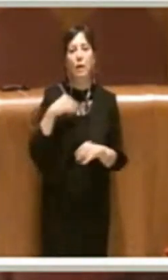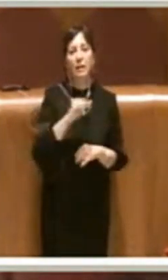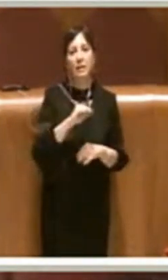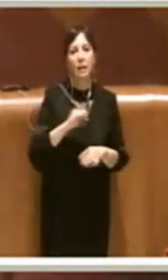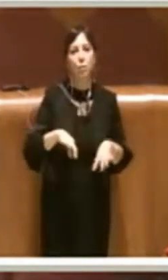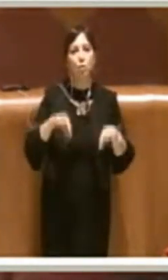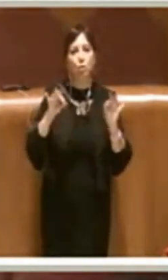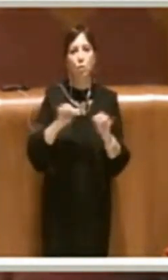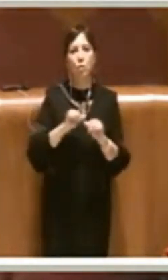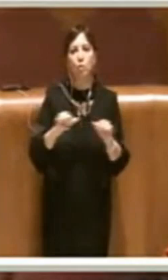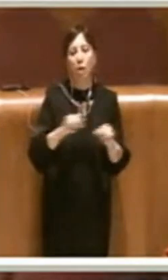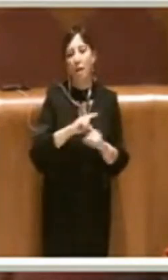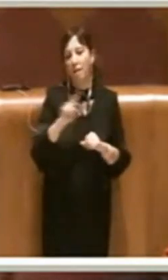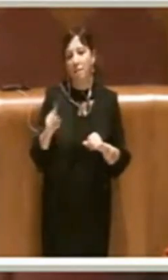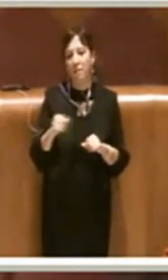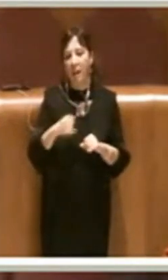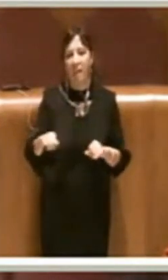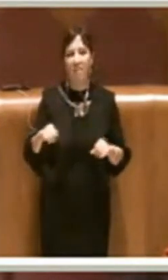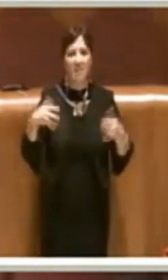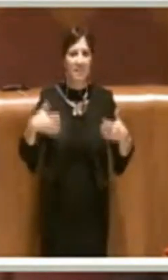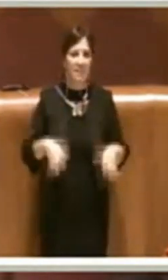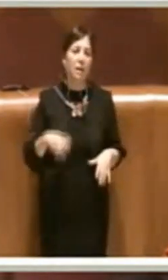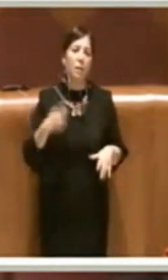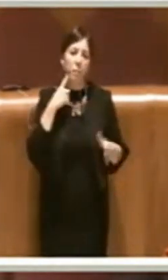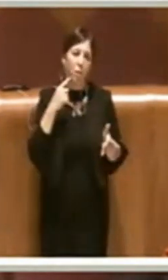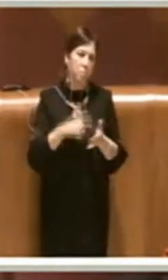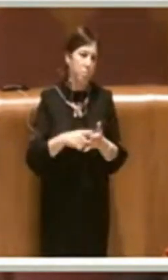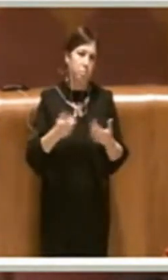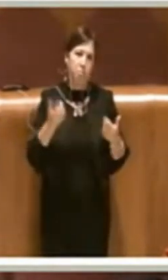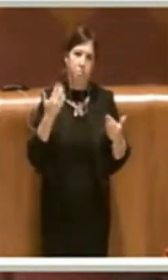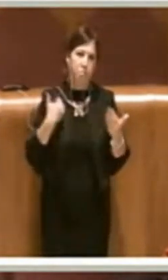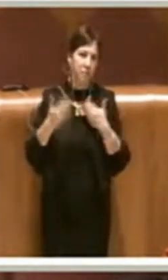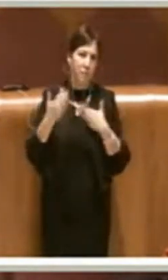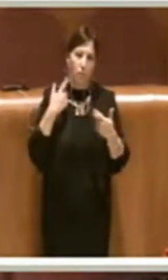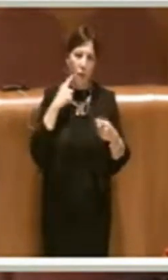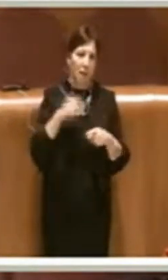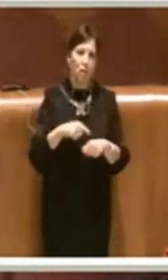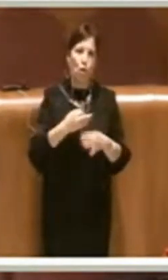di sospendere solo fino alla fine dei saldi, poi riprenderanno come previsto. Grazie.